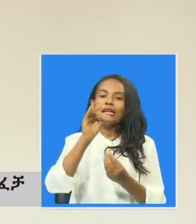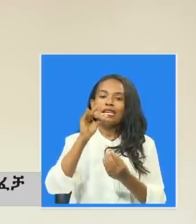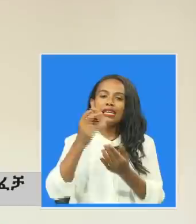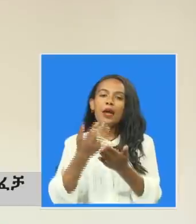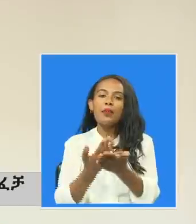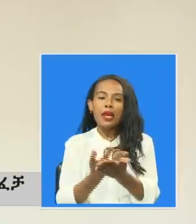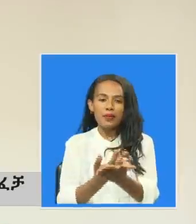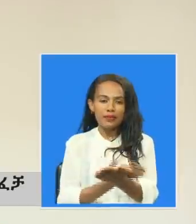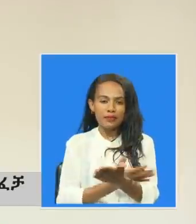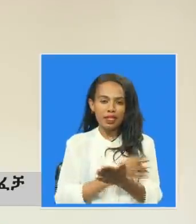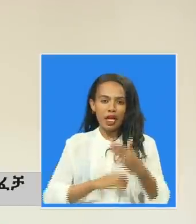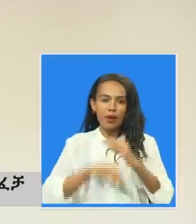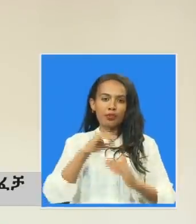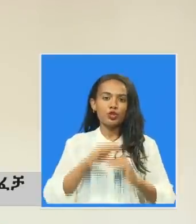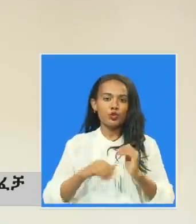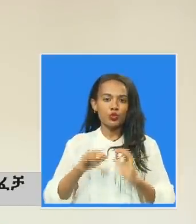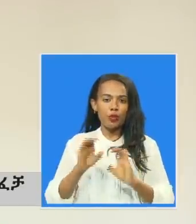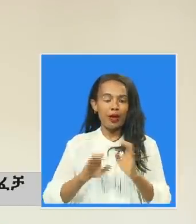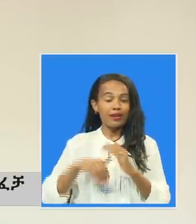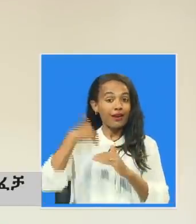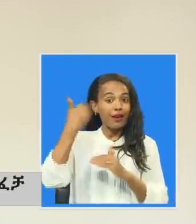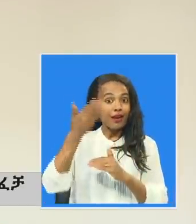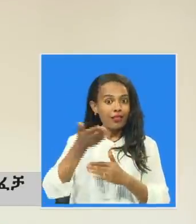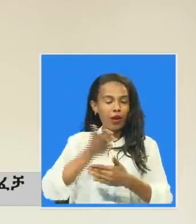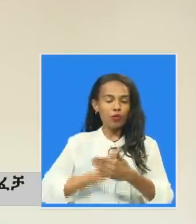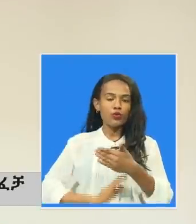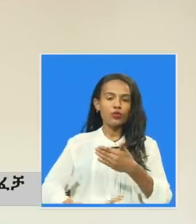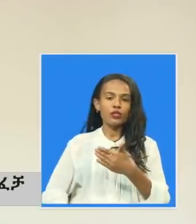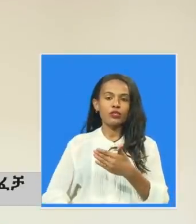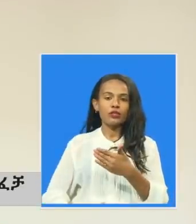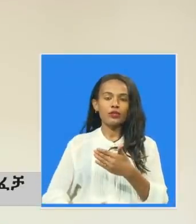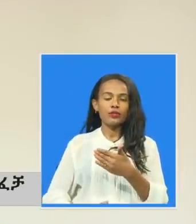ለምለምና ምቹ በማድረግ ቀጣዩ ትውልድ